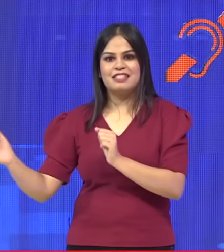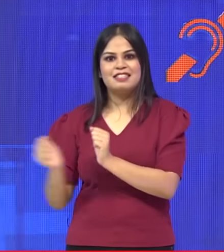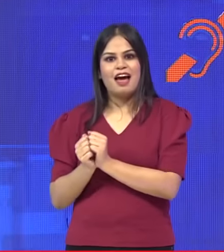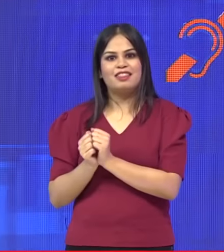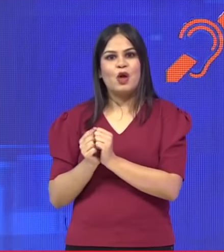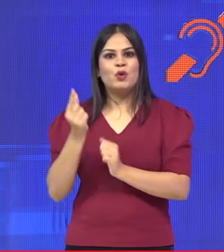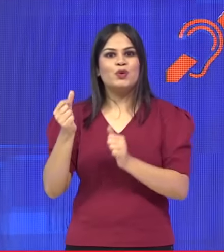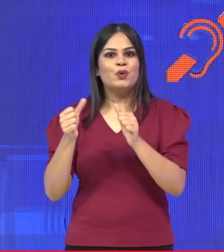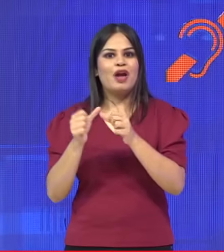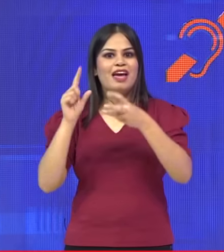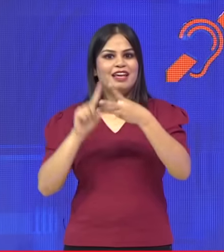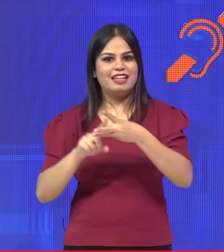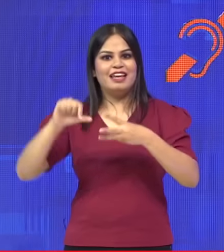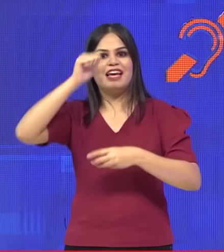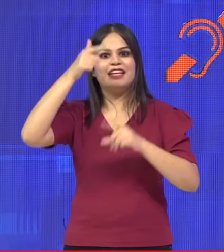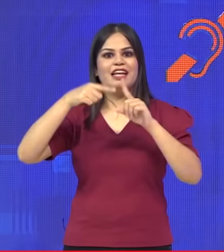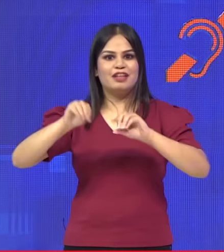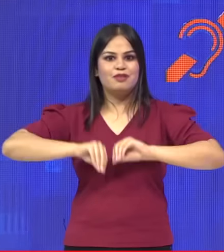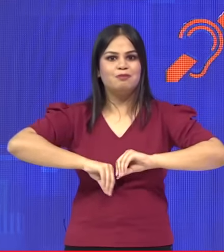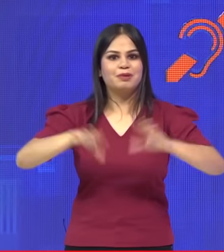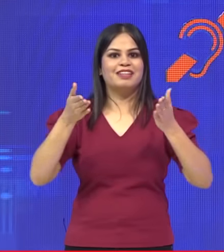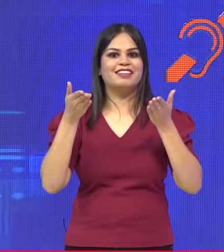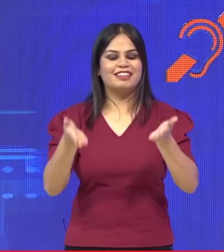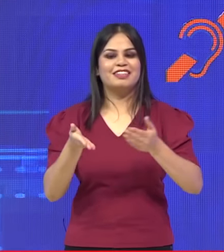दुबई में लॉन्च करना